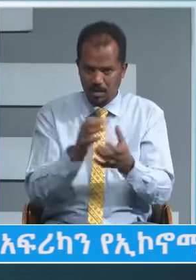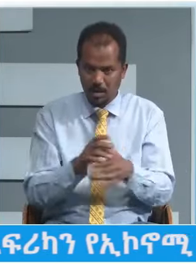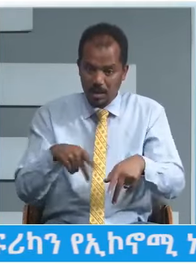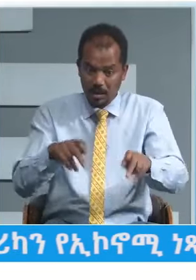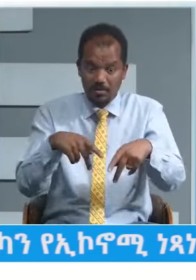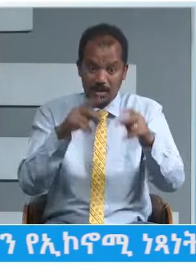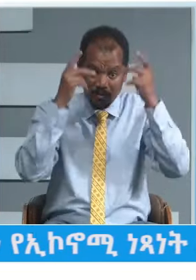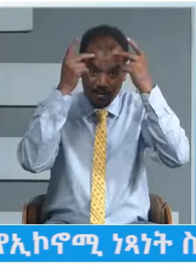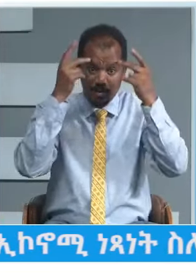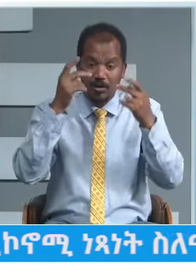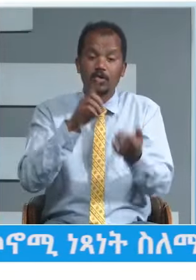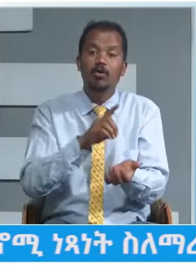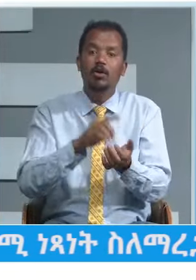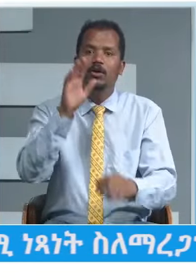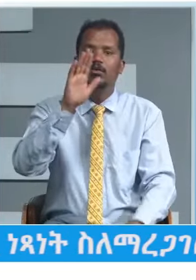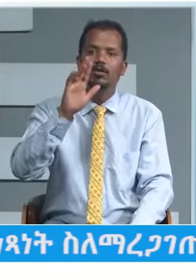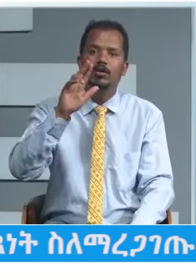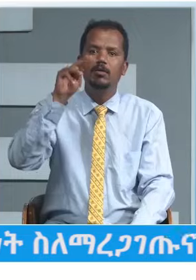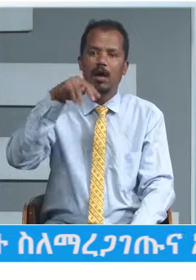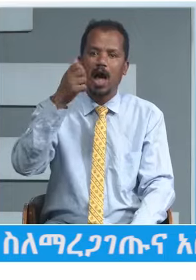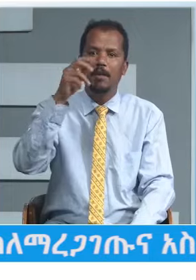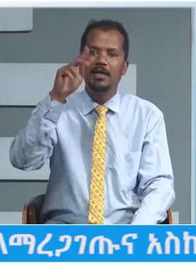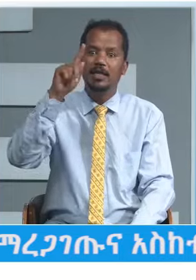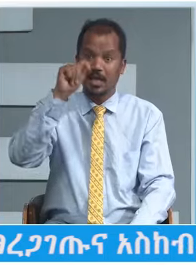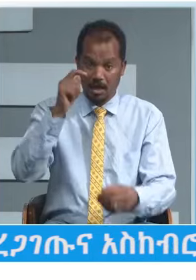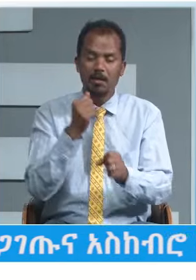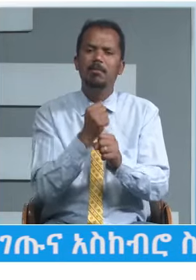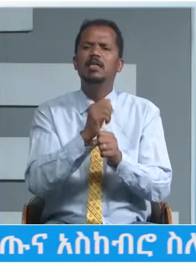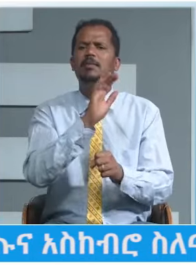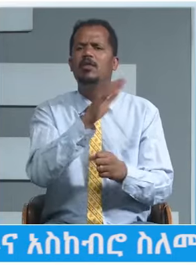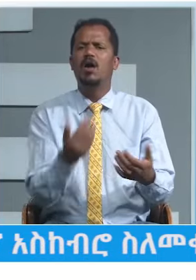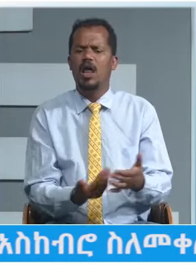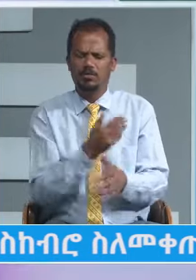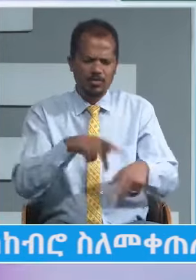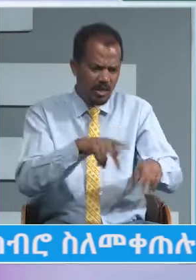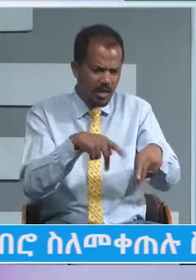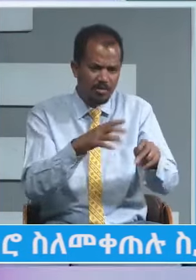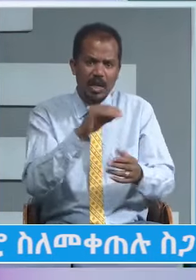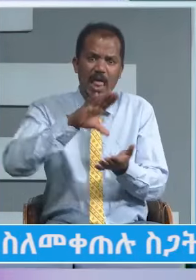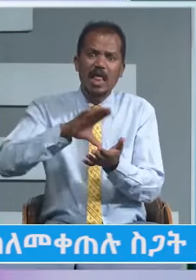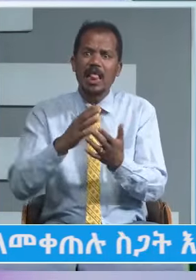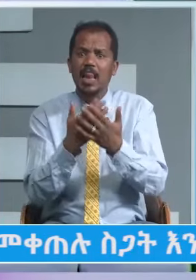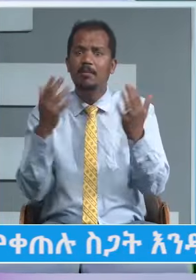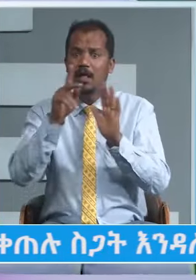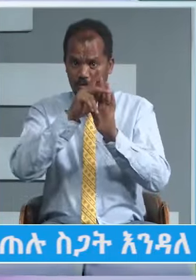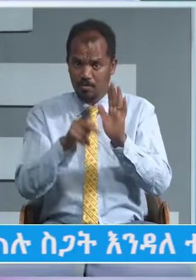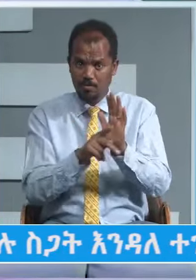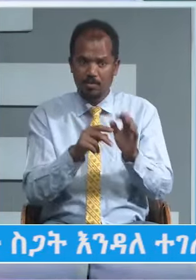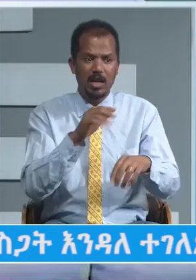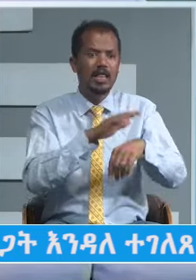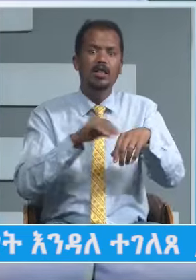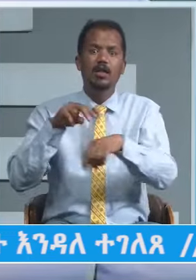ገለጸ። የግብርና ሚኒስትር ዶክተር ጉርማ አመንቴ ይህን ያሉት መስሪያ ቤታቸው አዲሱን የግብርናና የገጠር ልማት